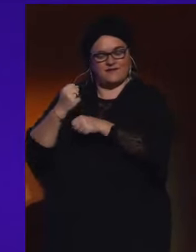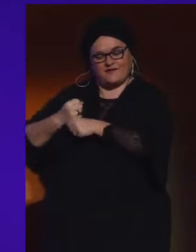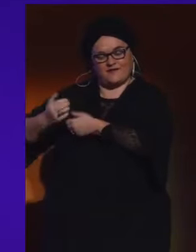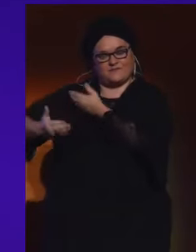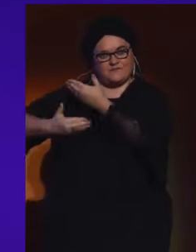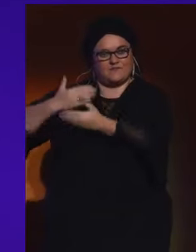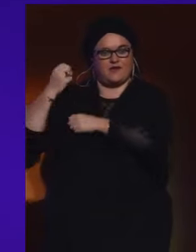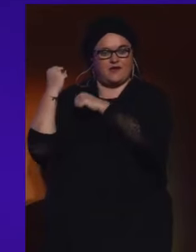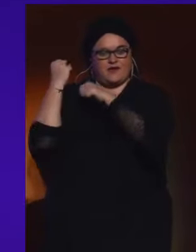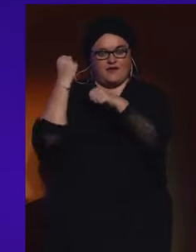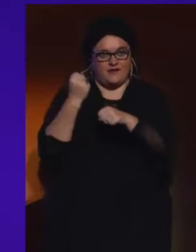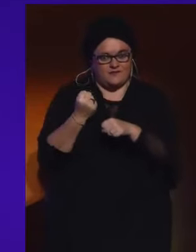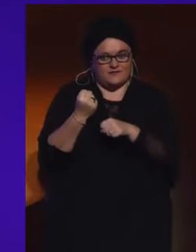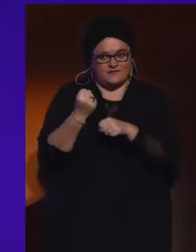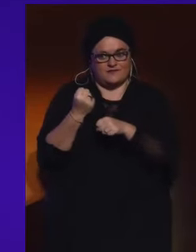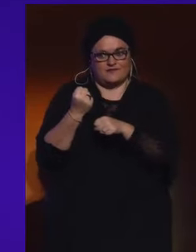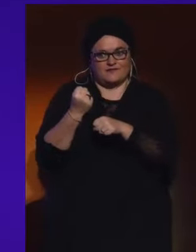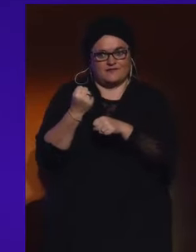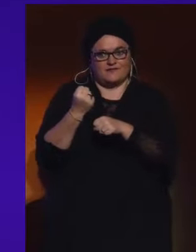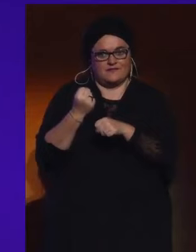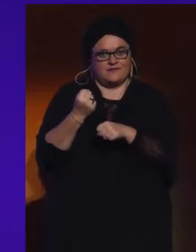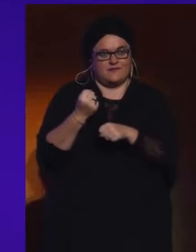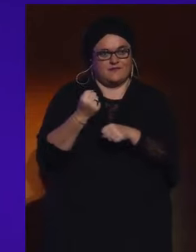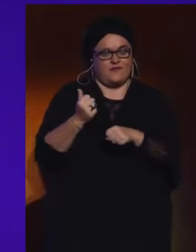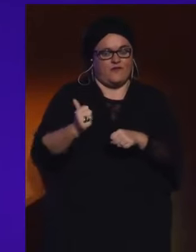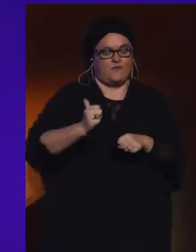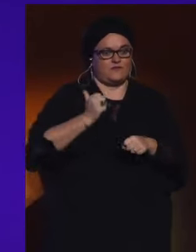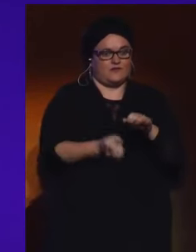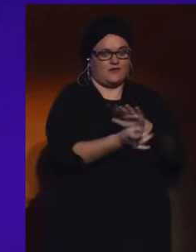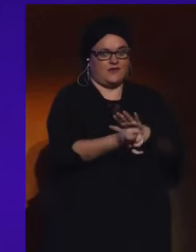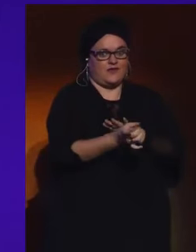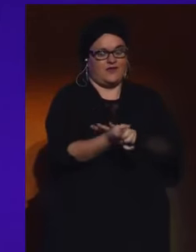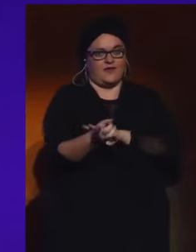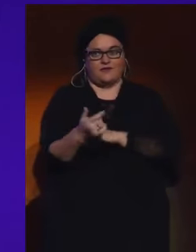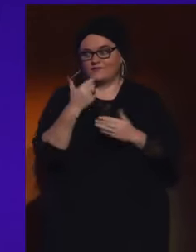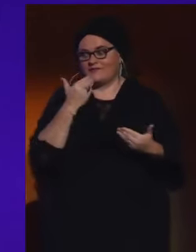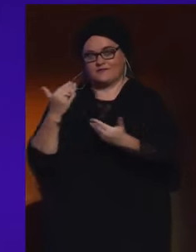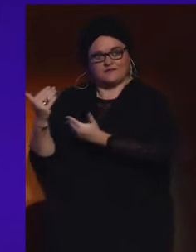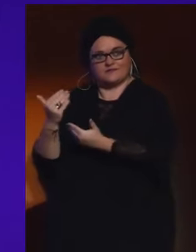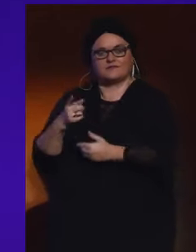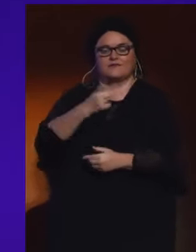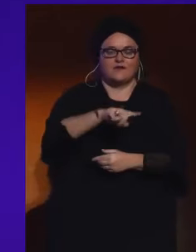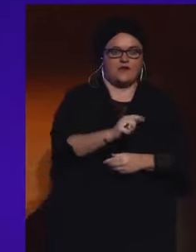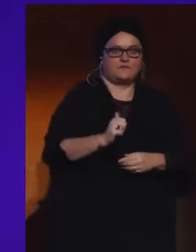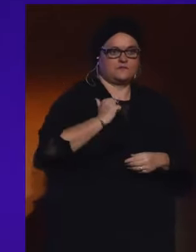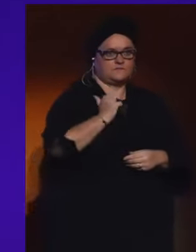diren edo lan horri esker sortu diren, sortzen ari diren abagune berri hoiek probesteko. Baliatu